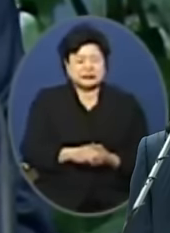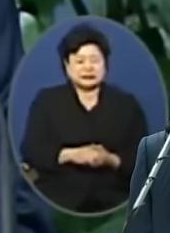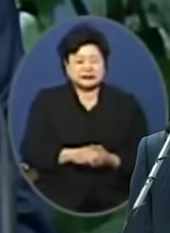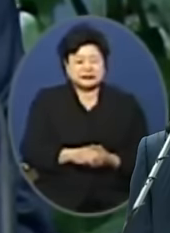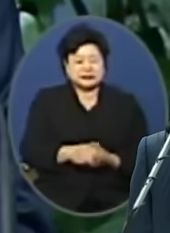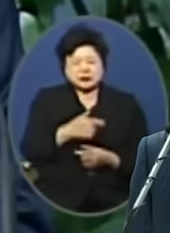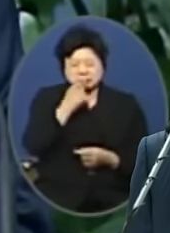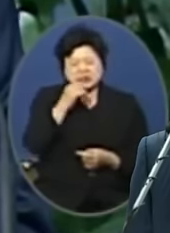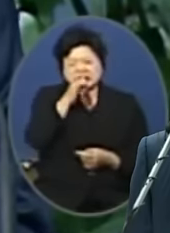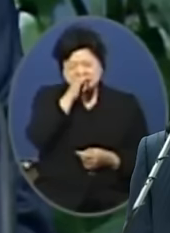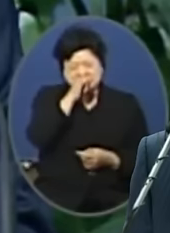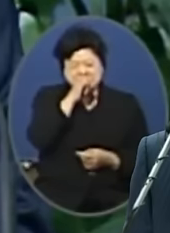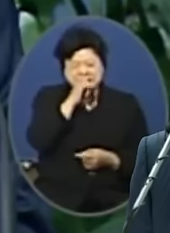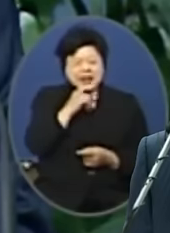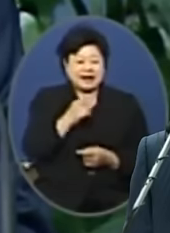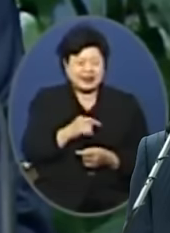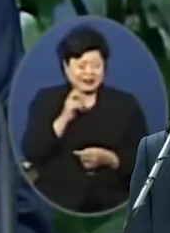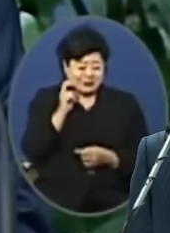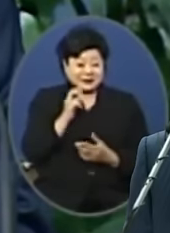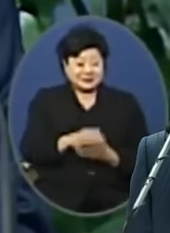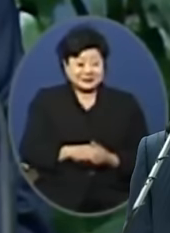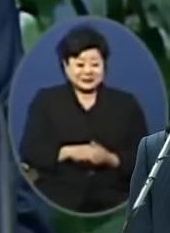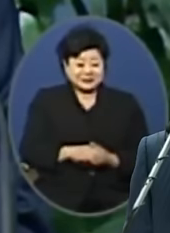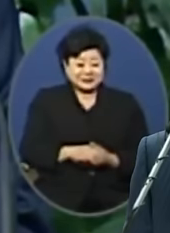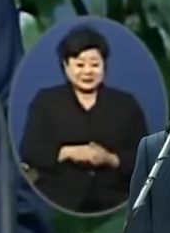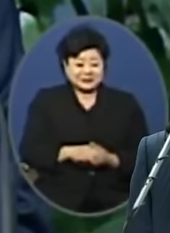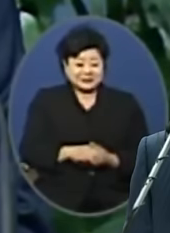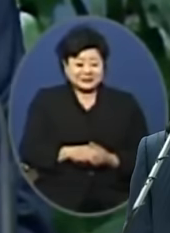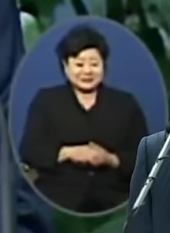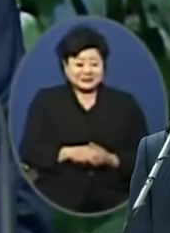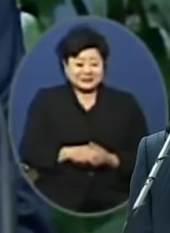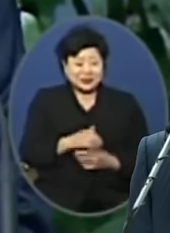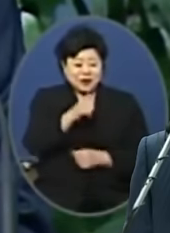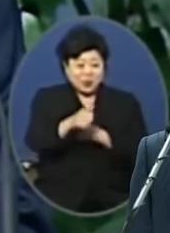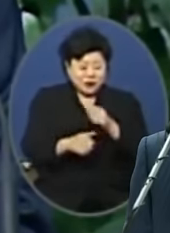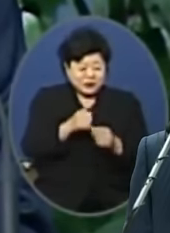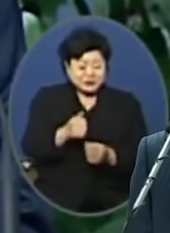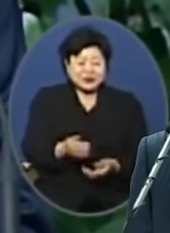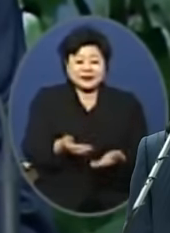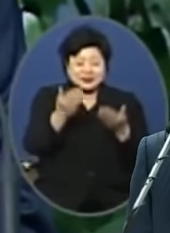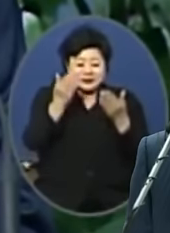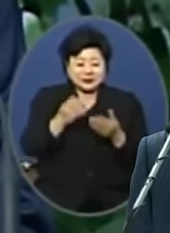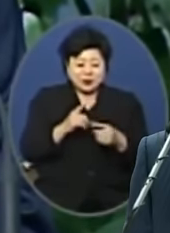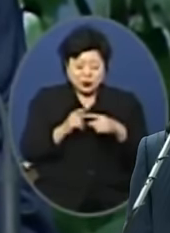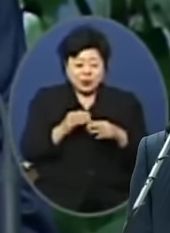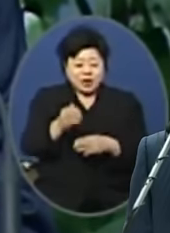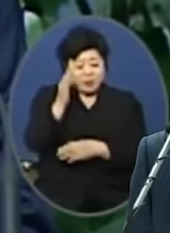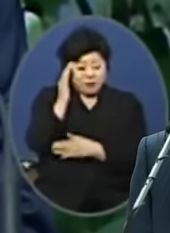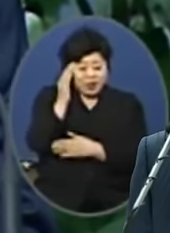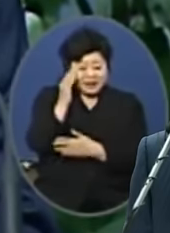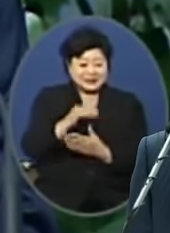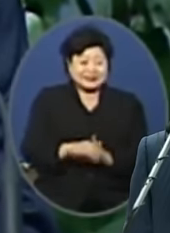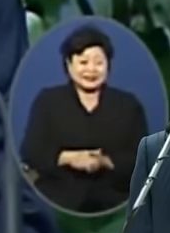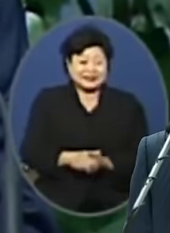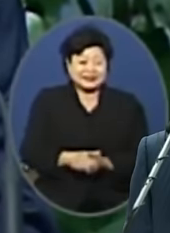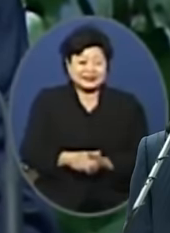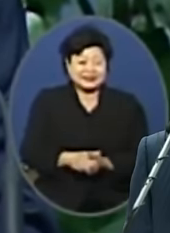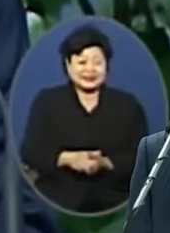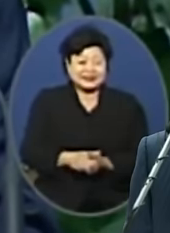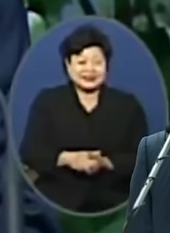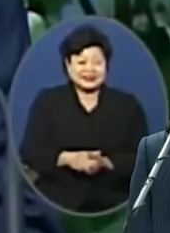있습니다. 그렇게 말할 것입니다. 제가 50년이 넘도록 교회 목회를 했으니까